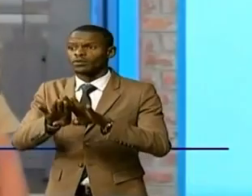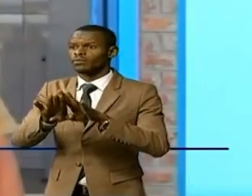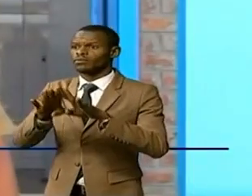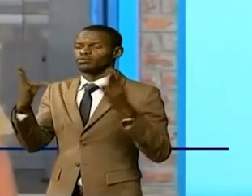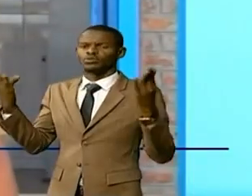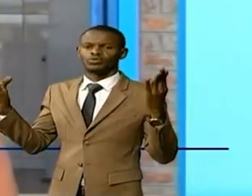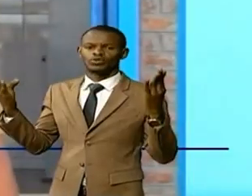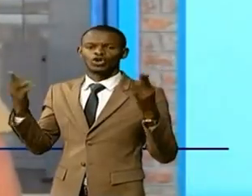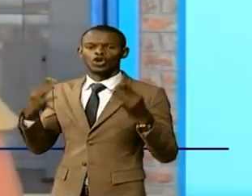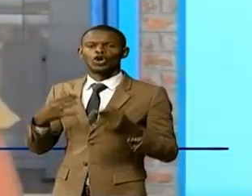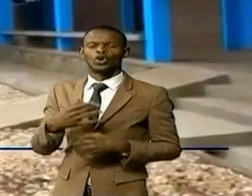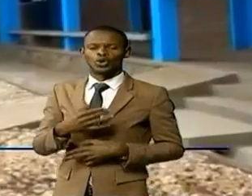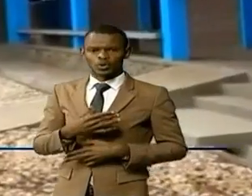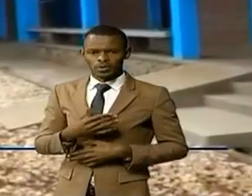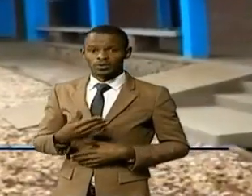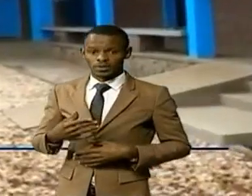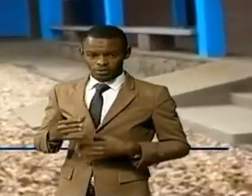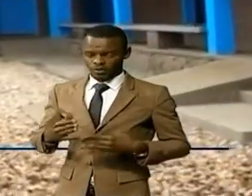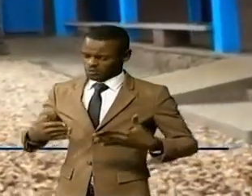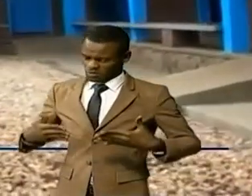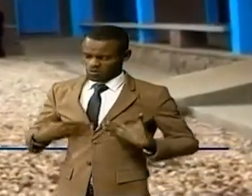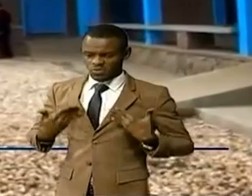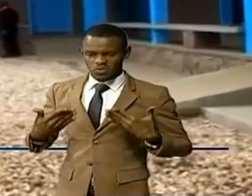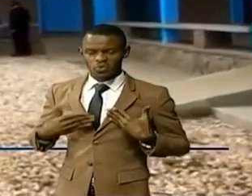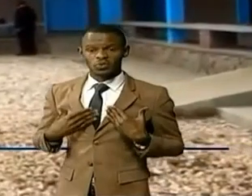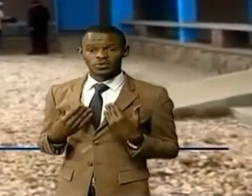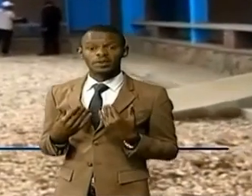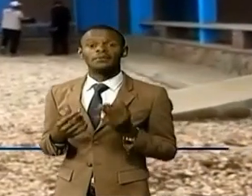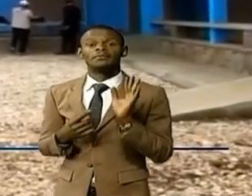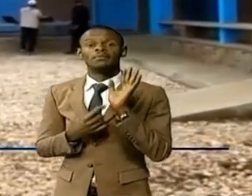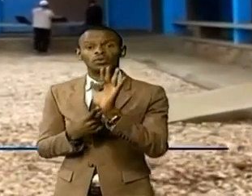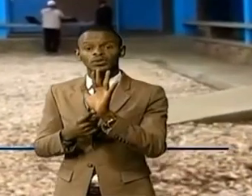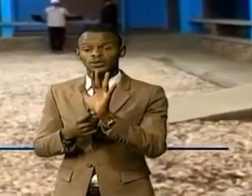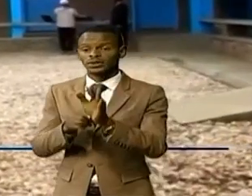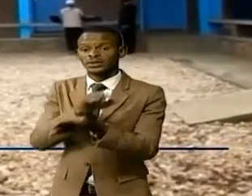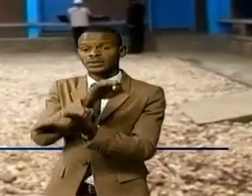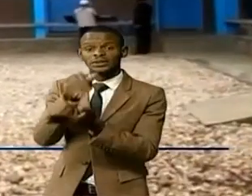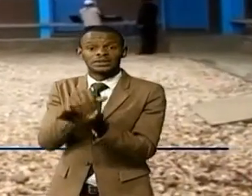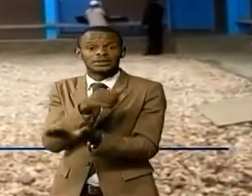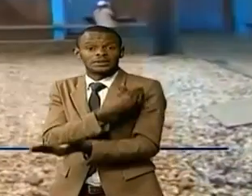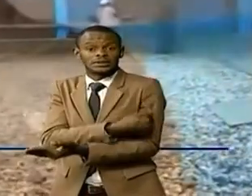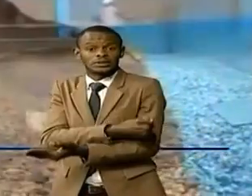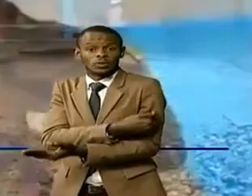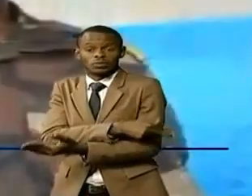n'a pas caché sa satisfaction en louant l'ULB Coopération qui vient de produire des résultats